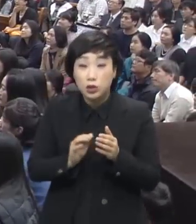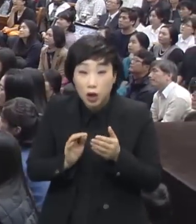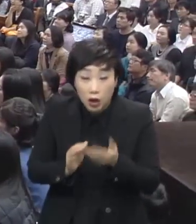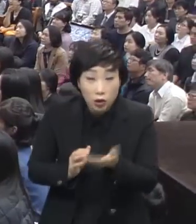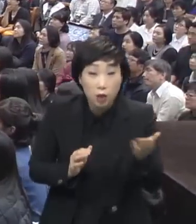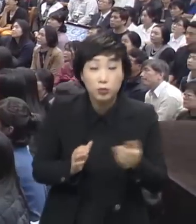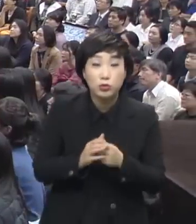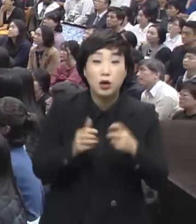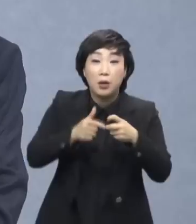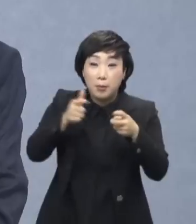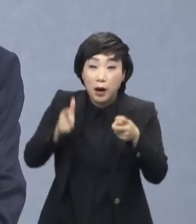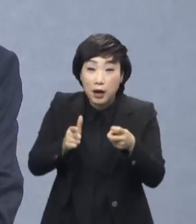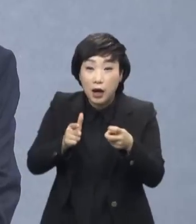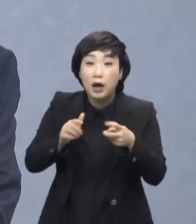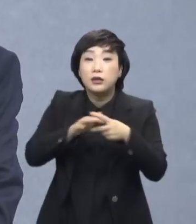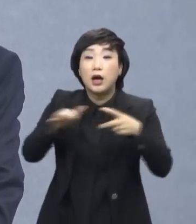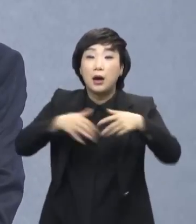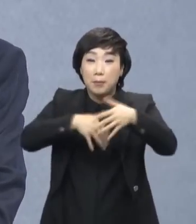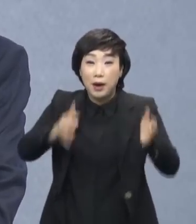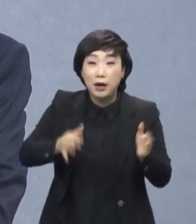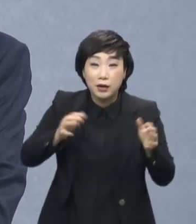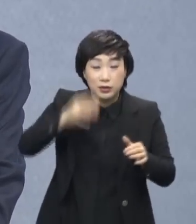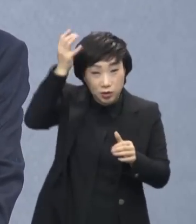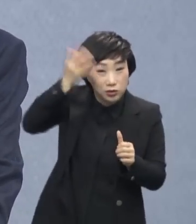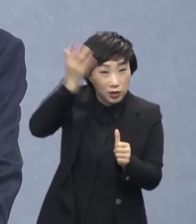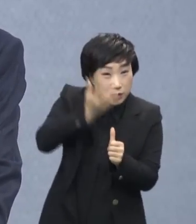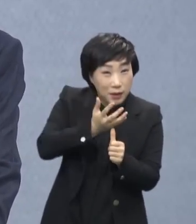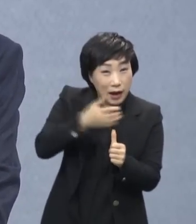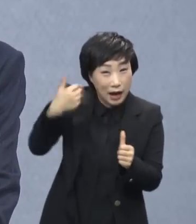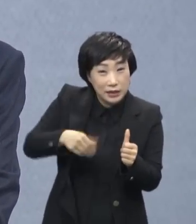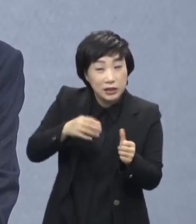마가다락방에 성령이 임하기 전 열흘 동안